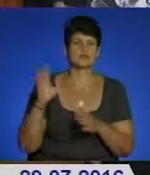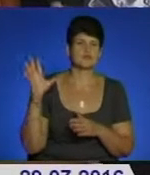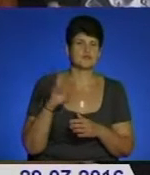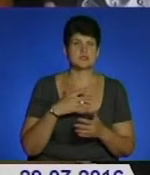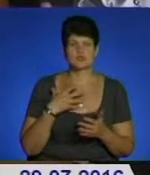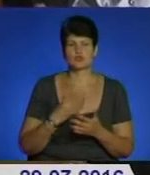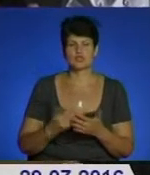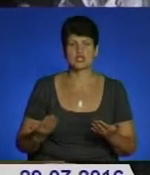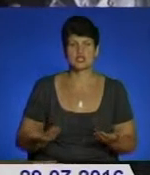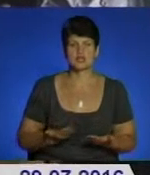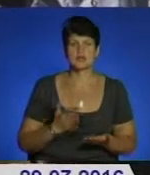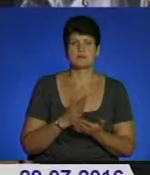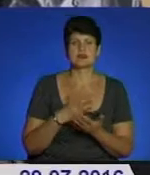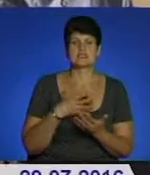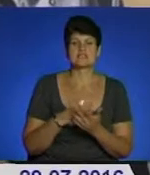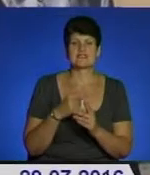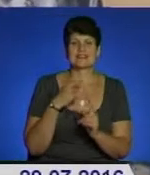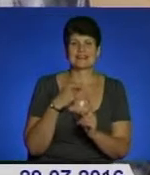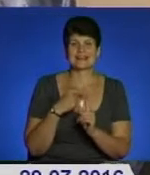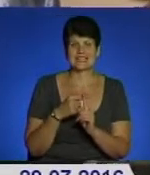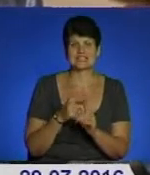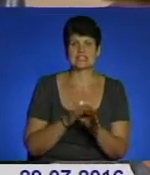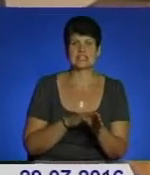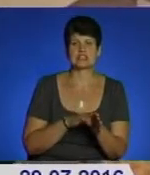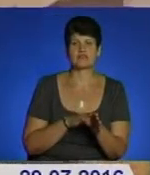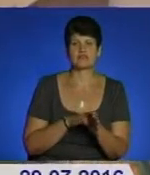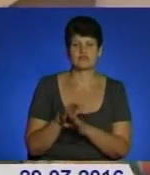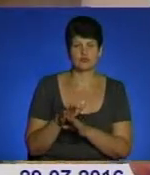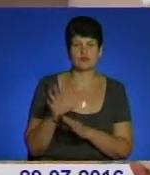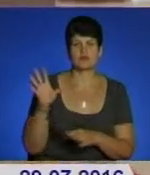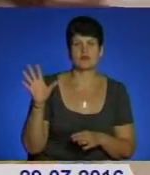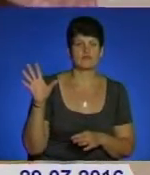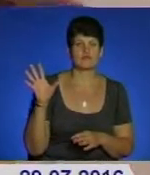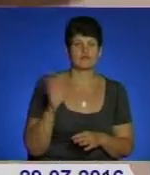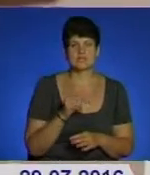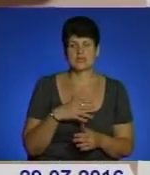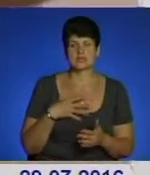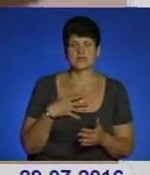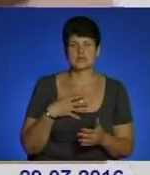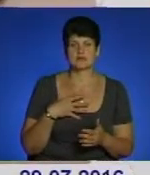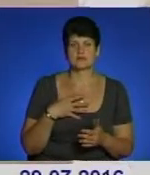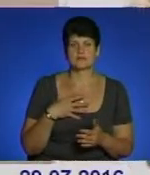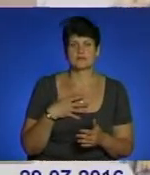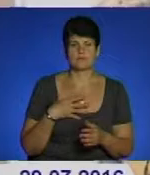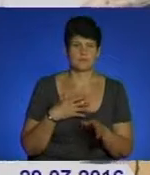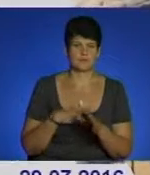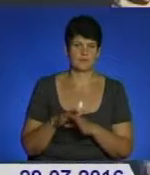життя ніс свій хрест і виконав, випив свою чашу своєї місії на землі